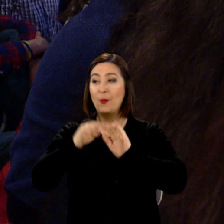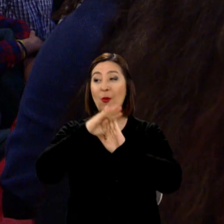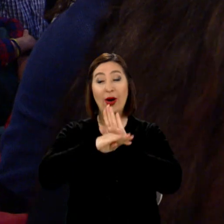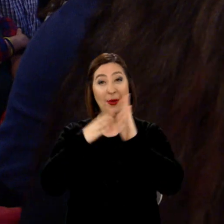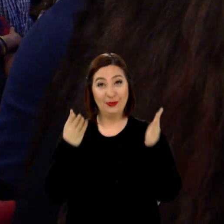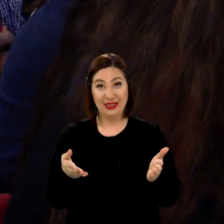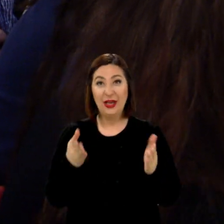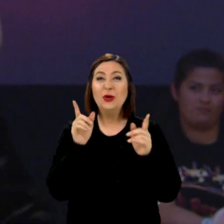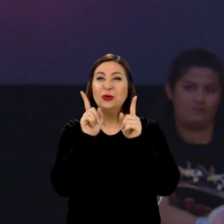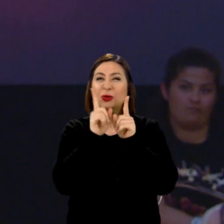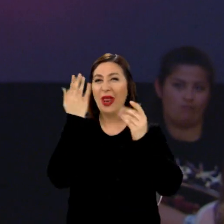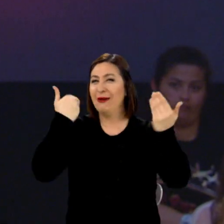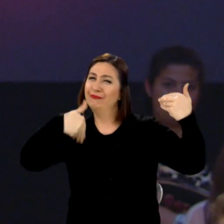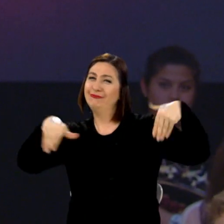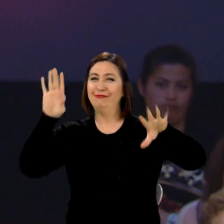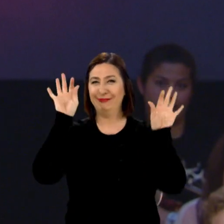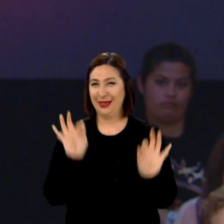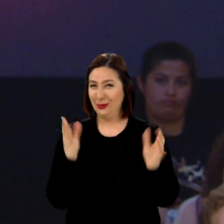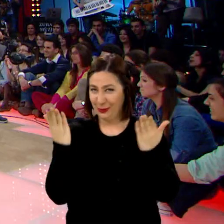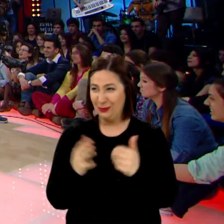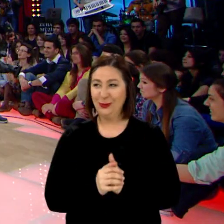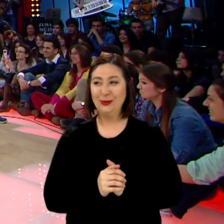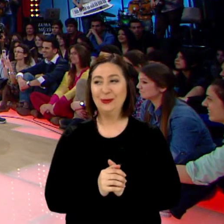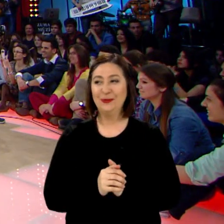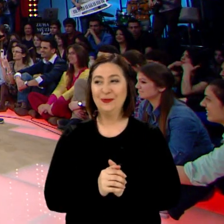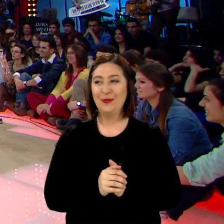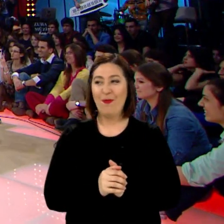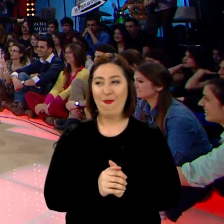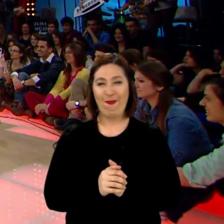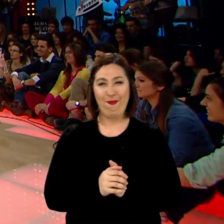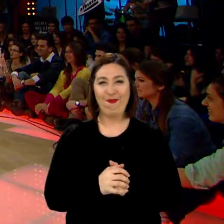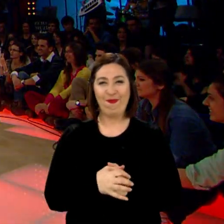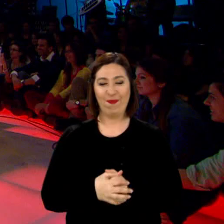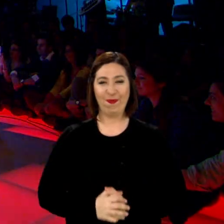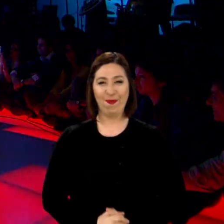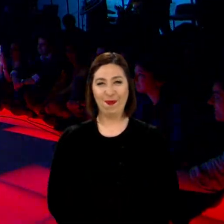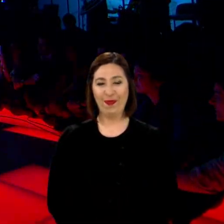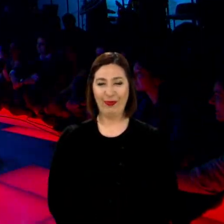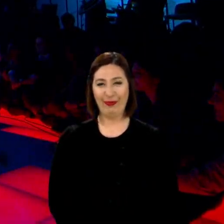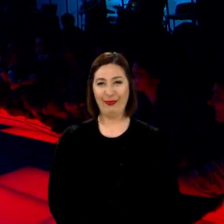Programımıza küçük bir oyun havasıyla başlıyoruz. Buyurun.